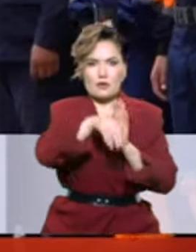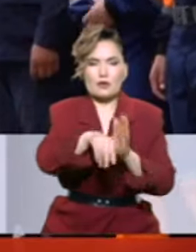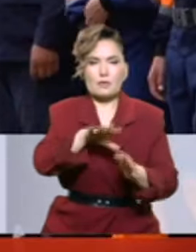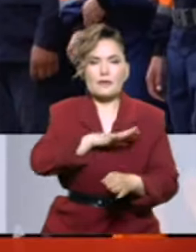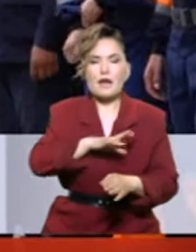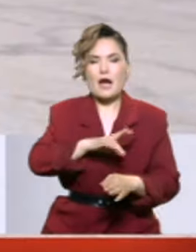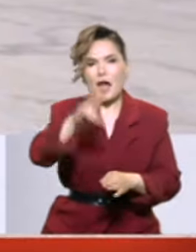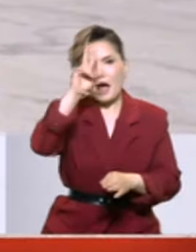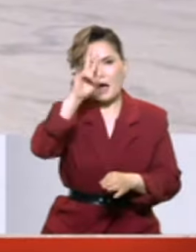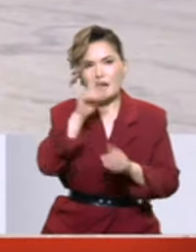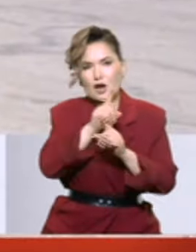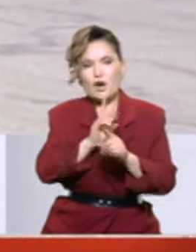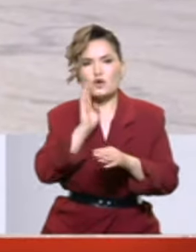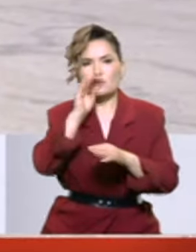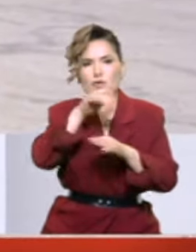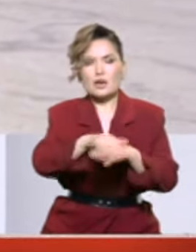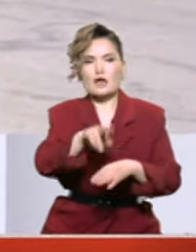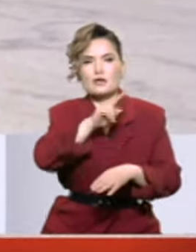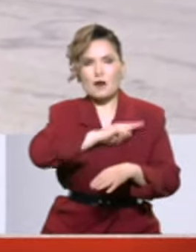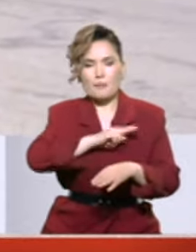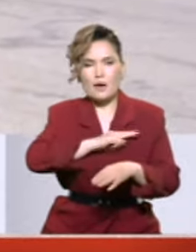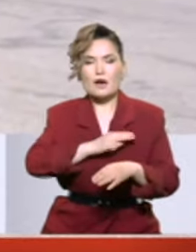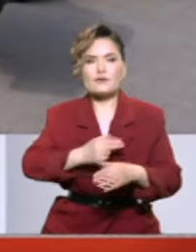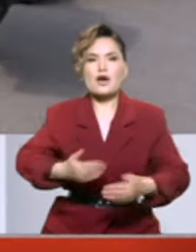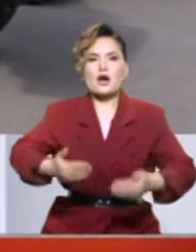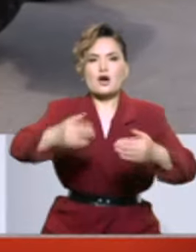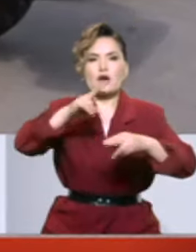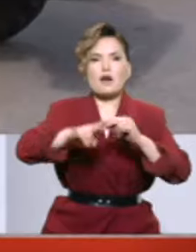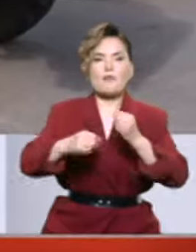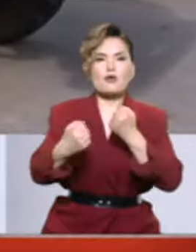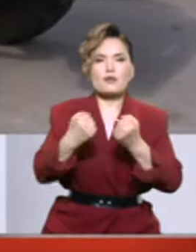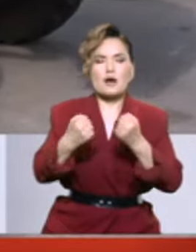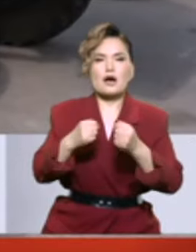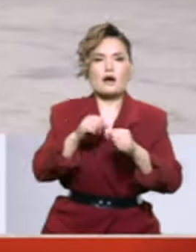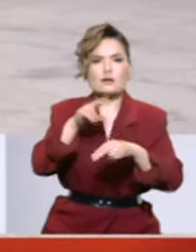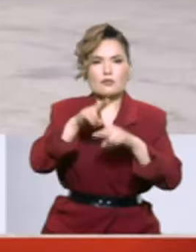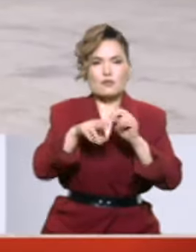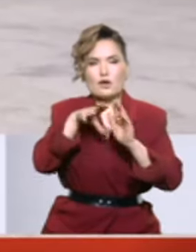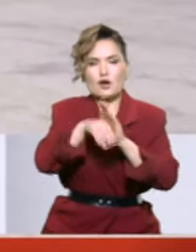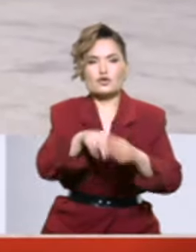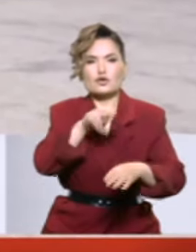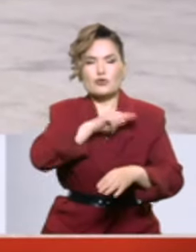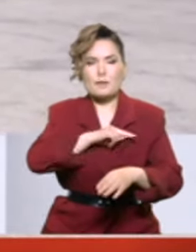ішінде күн-түн демей дамбалар салып, оны нығайтып жұмыс істедік. Баршамыздың